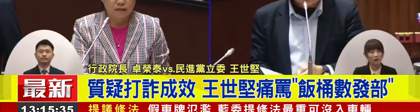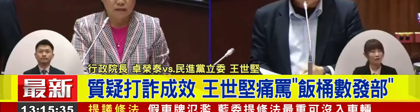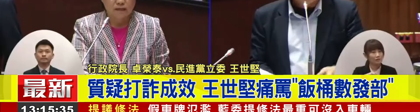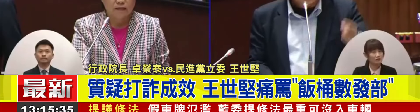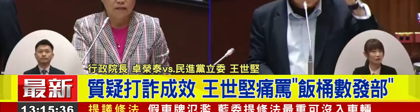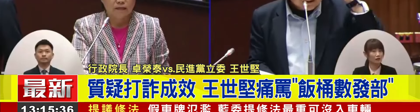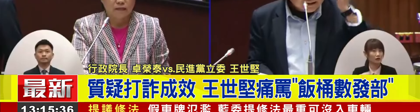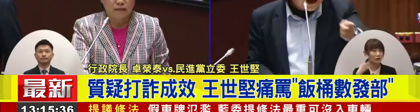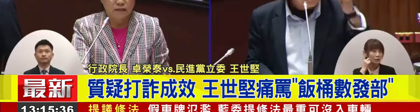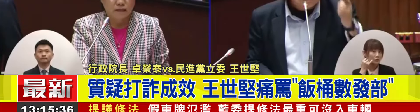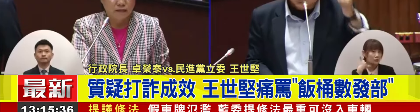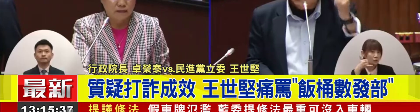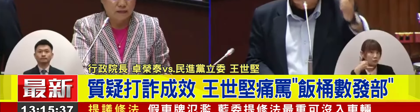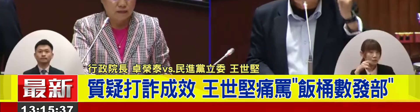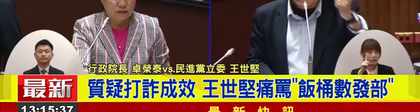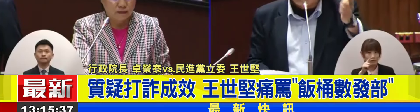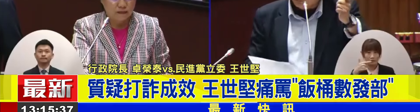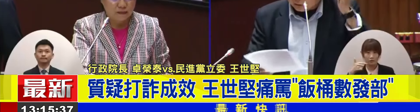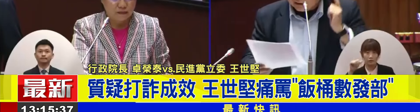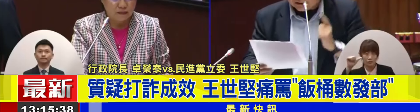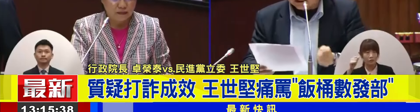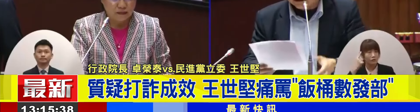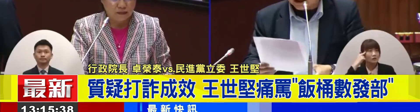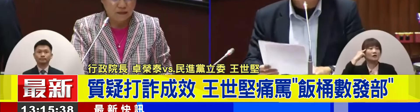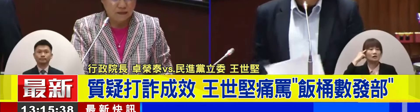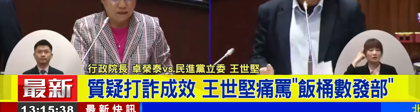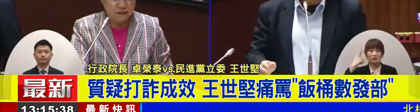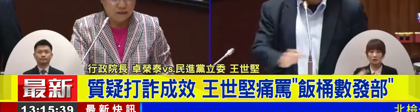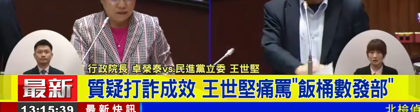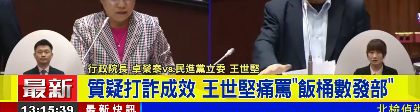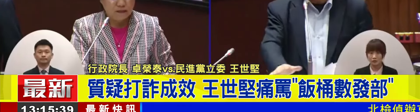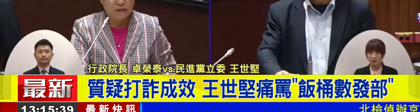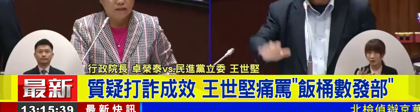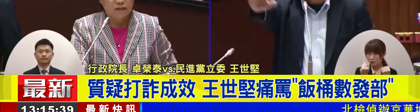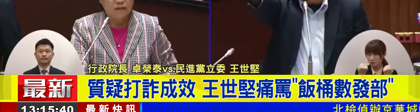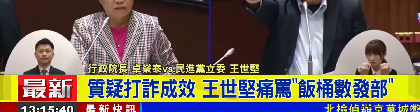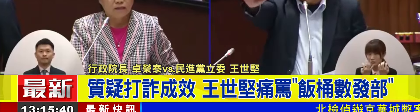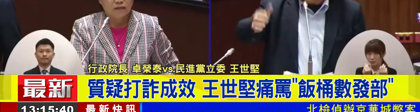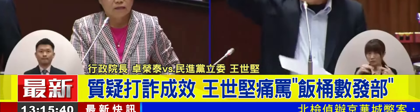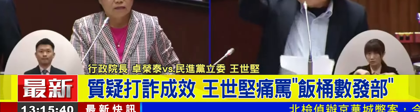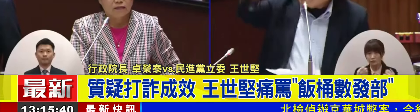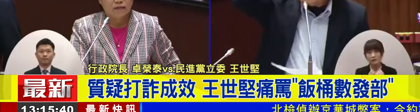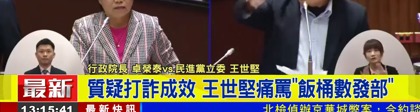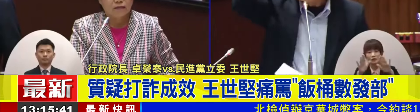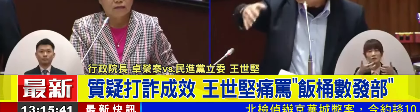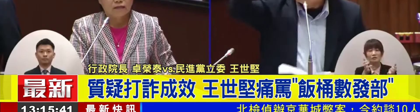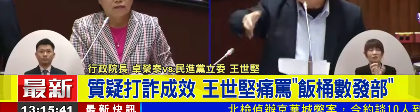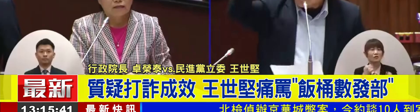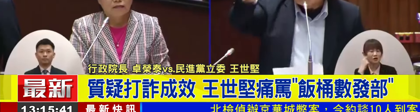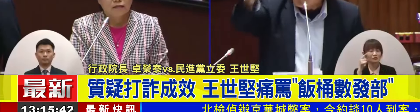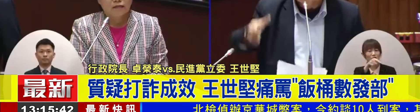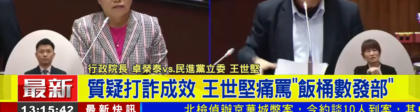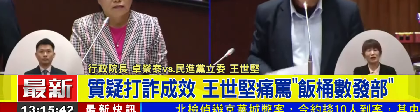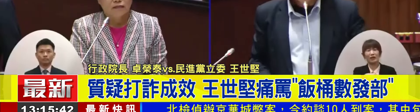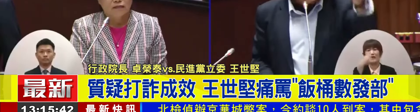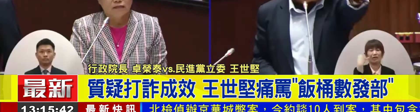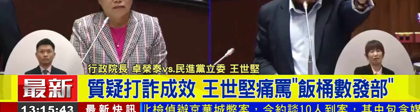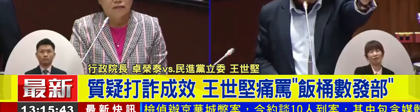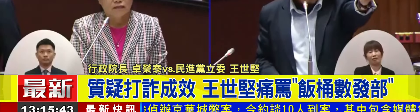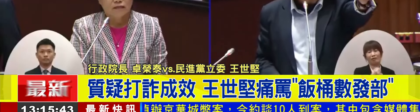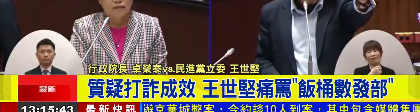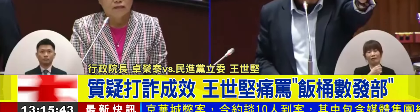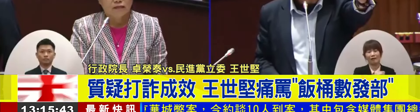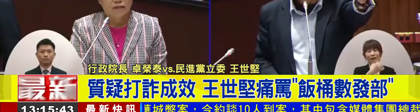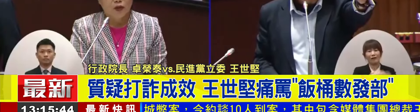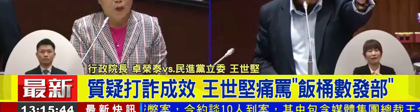我讲到这个，我就想到速发布，这个速发布，我简单五个字，饭桶速发布。我不